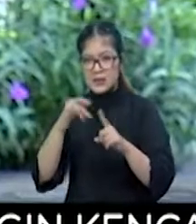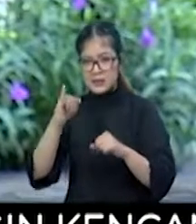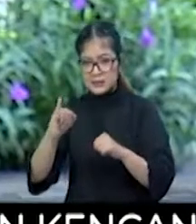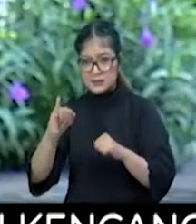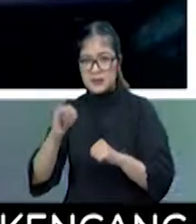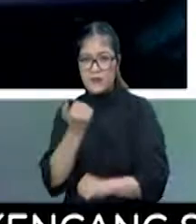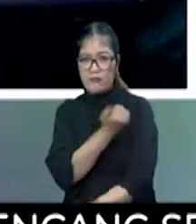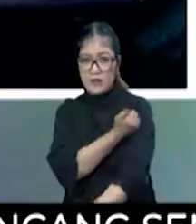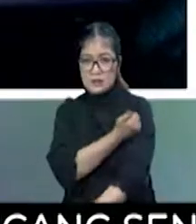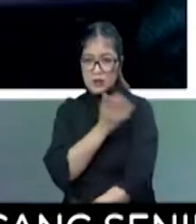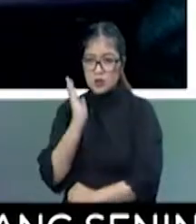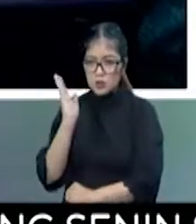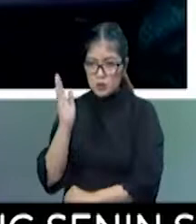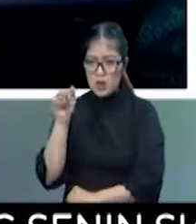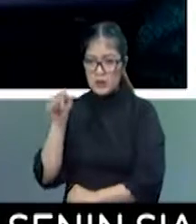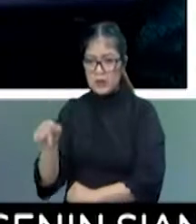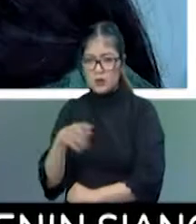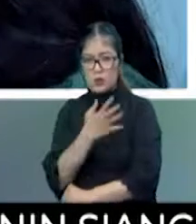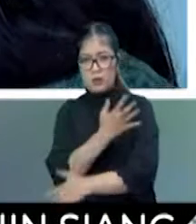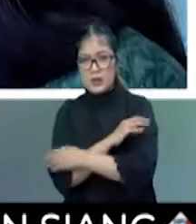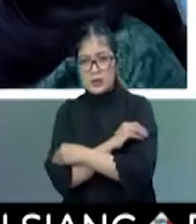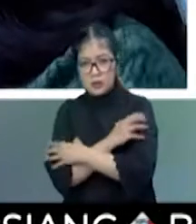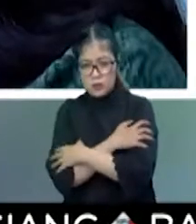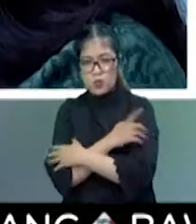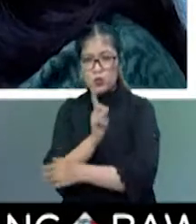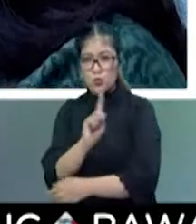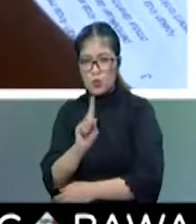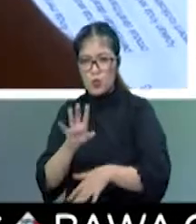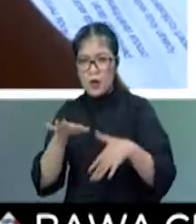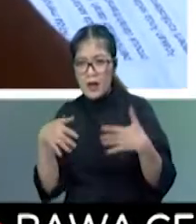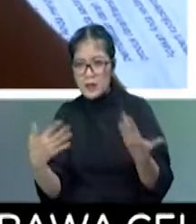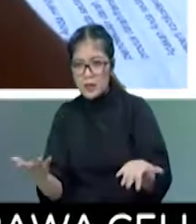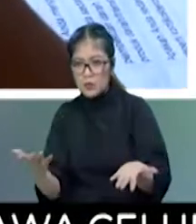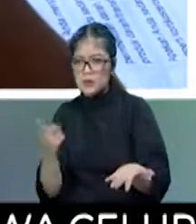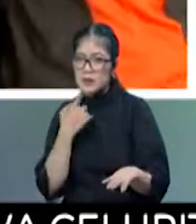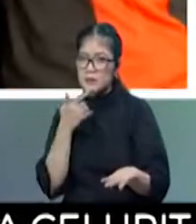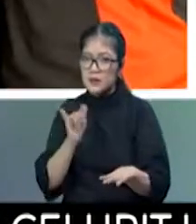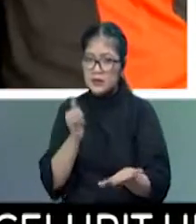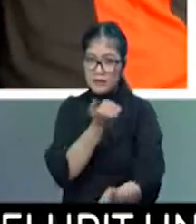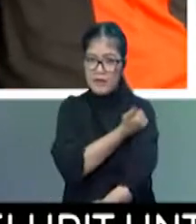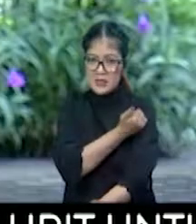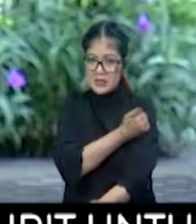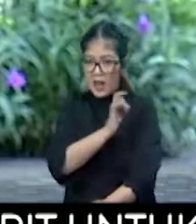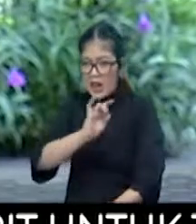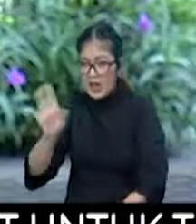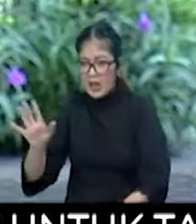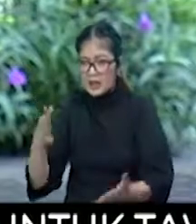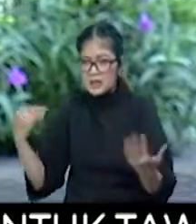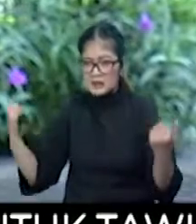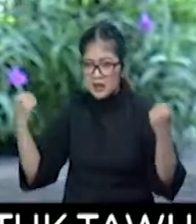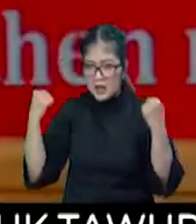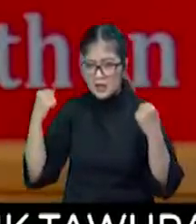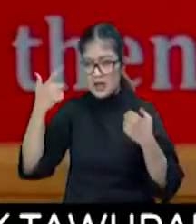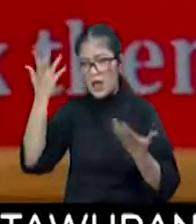sempat ada atestensi, terus juga ada assessment pre-vaksin gitu, kayak riwayat kesehatan atau mungkin sebelumnya udah pernah COVID